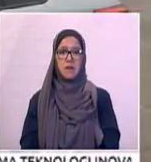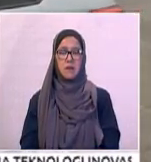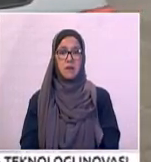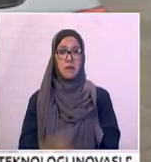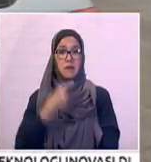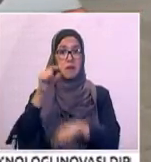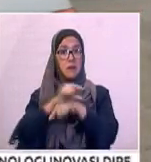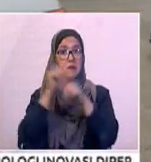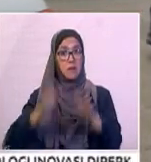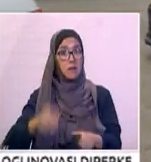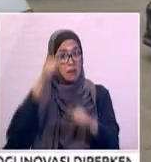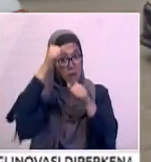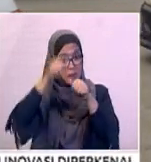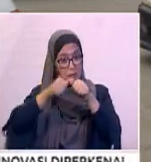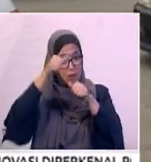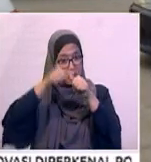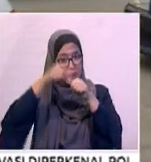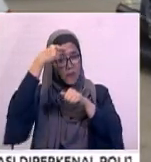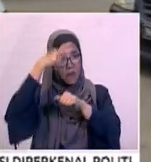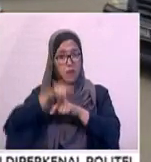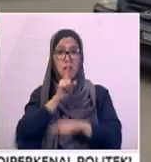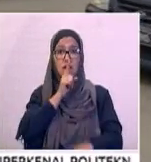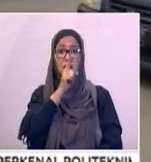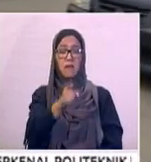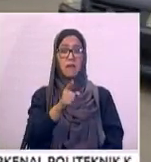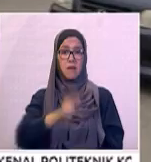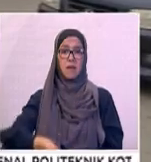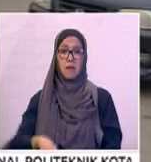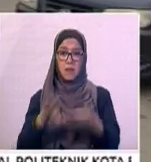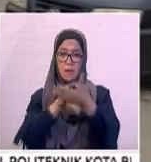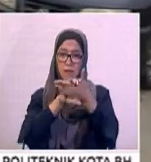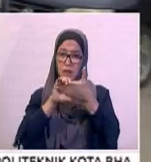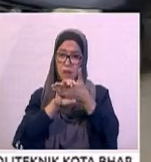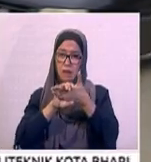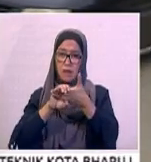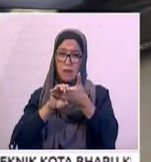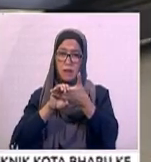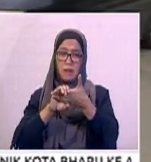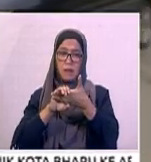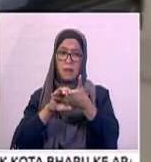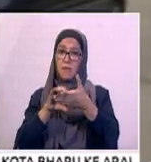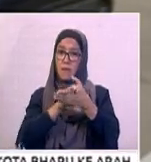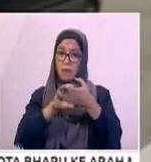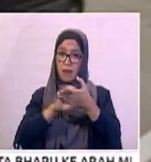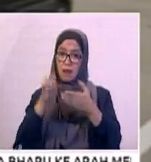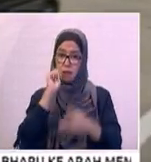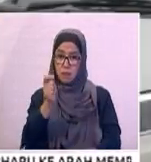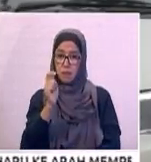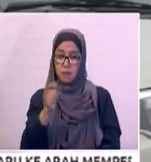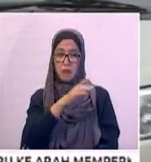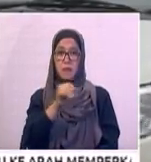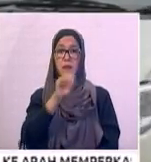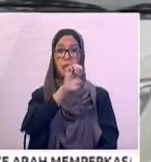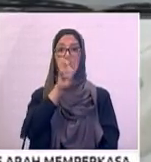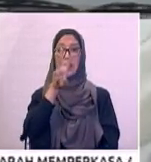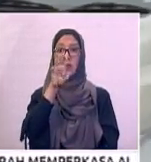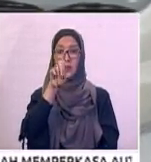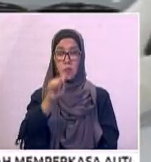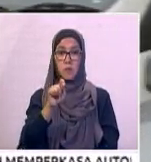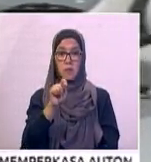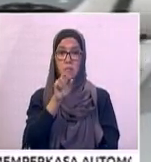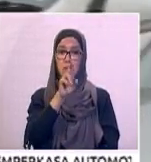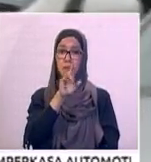Pengguna diingatkan untuk memastikan baki kad Touch and Go dan e-wallet RFID mencukupi sebelum memulakan perjalanan